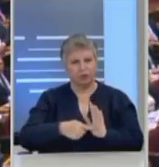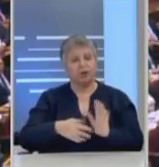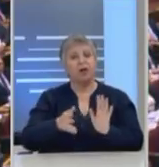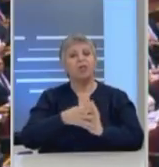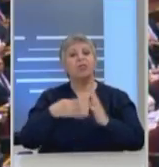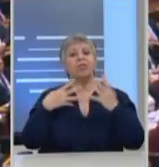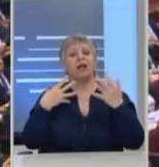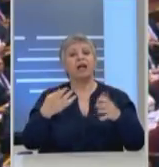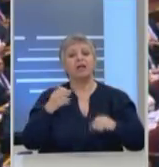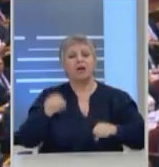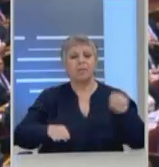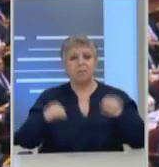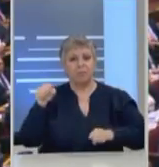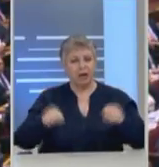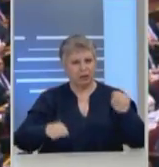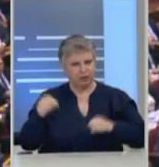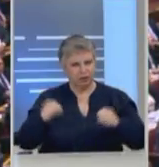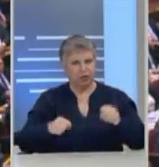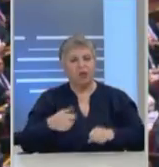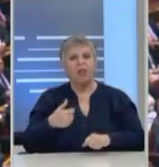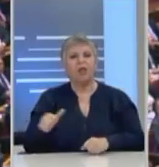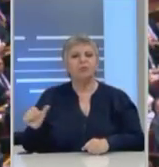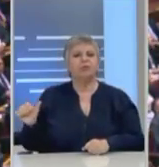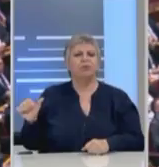19 Τρίτου 2017. Μας γυρίζουν στο 60.